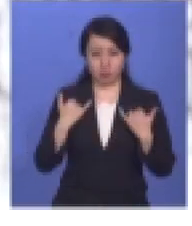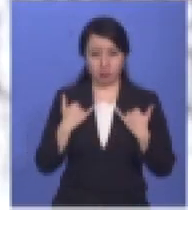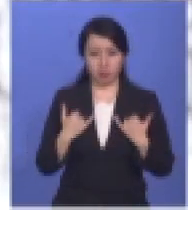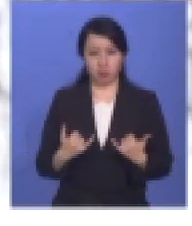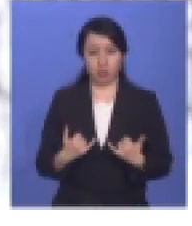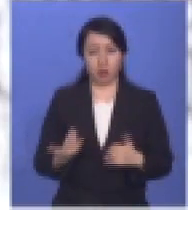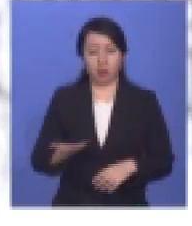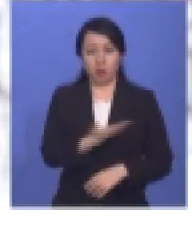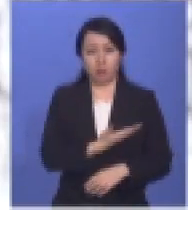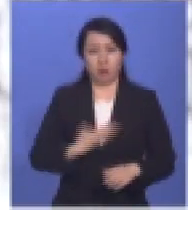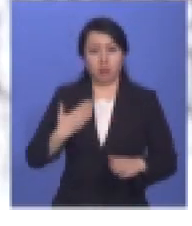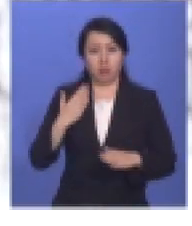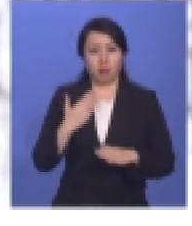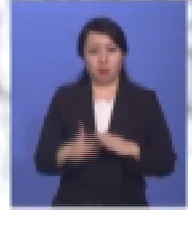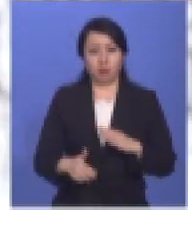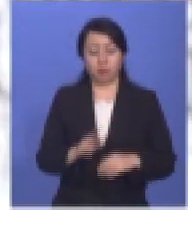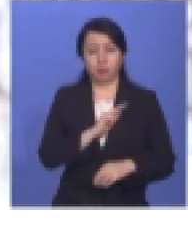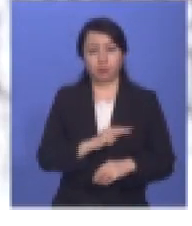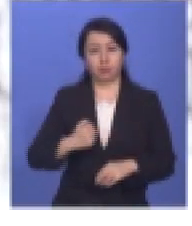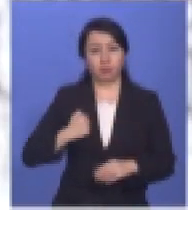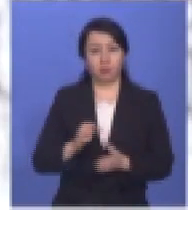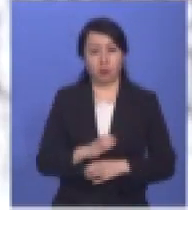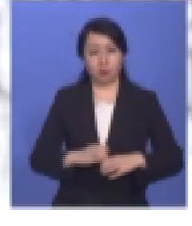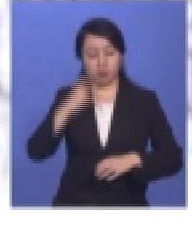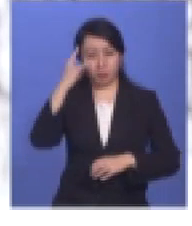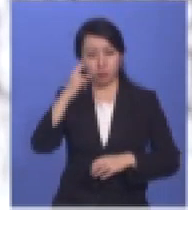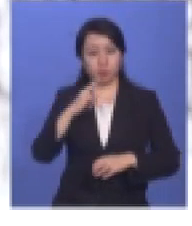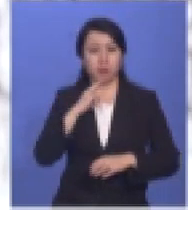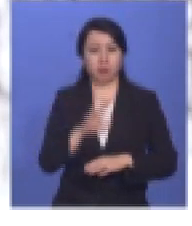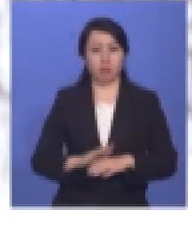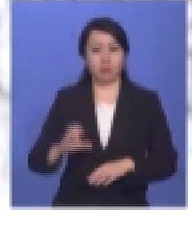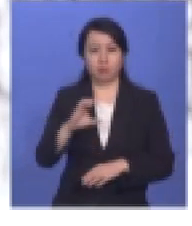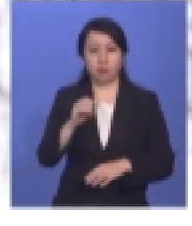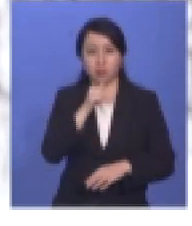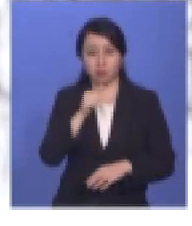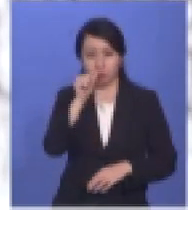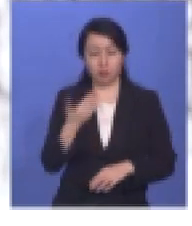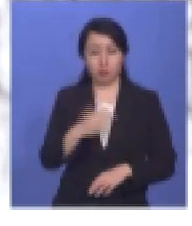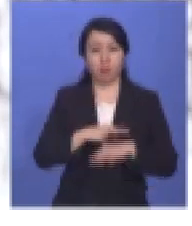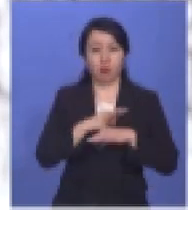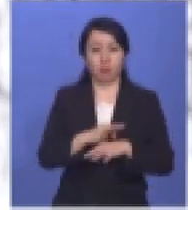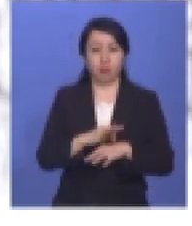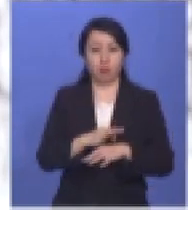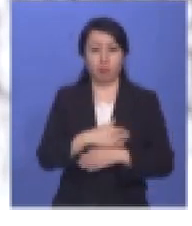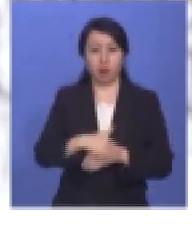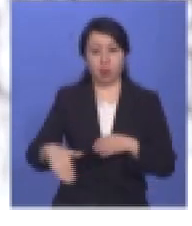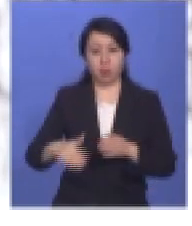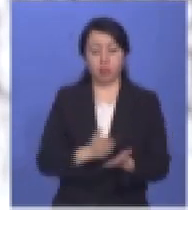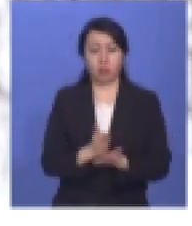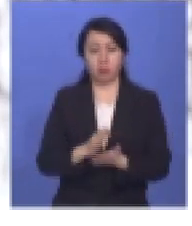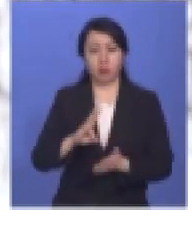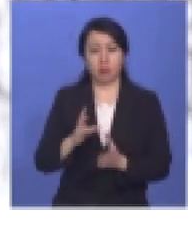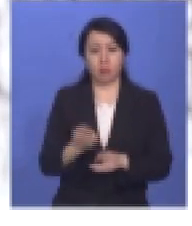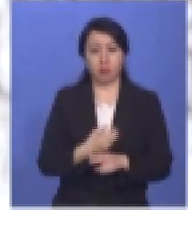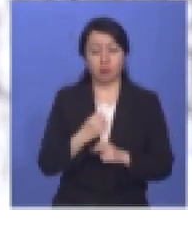момент мы завершаем комплектование вооруженных сил Республики Казахстан. В сентябре месяце мы проводили формирование пограничной службы Комитета